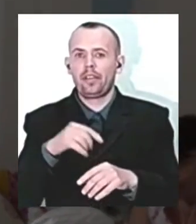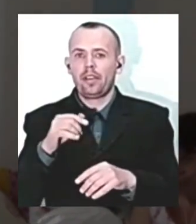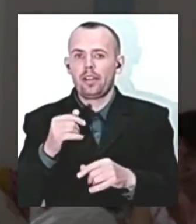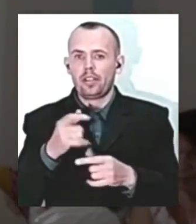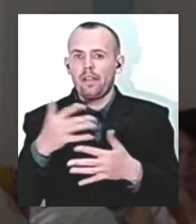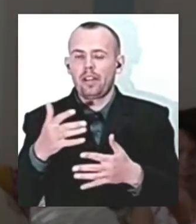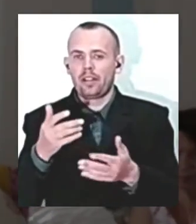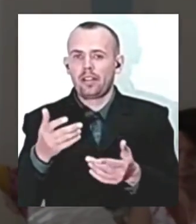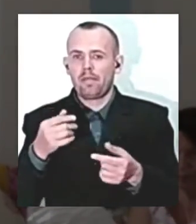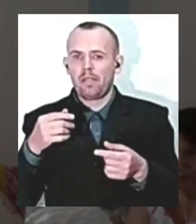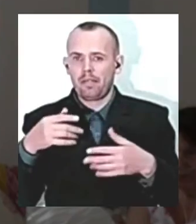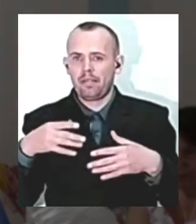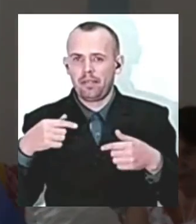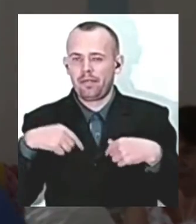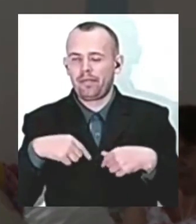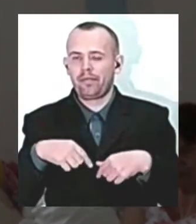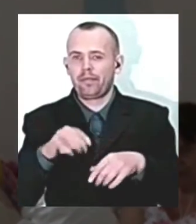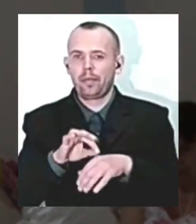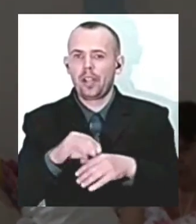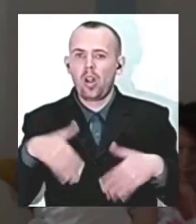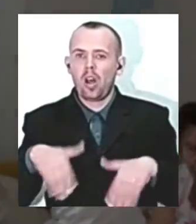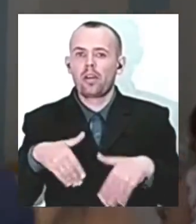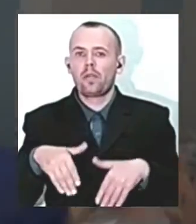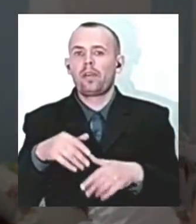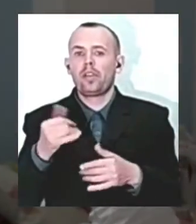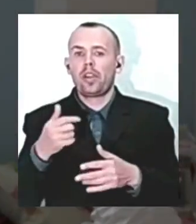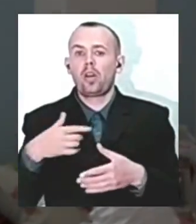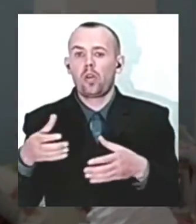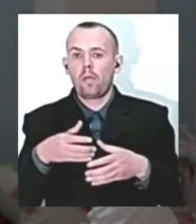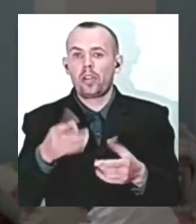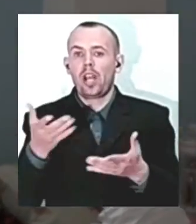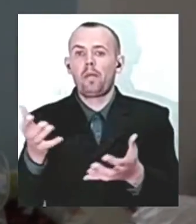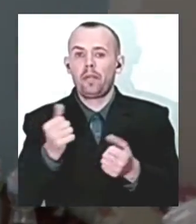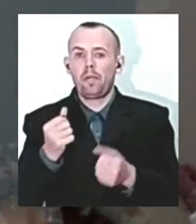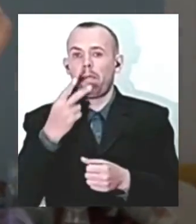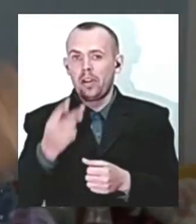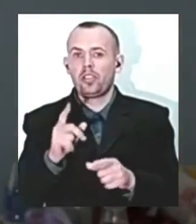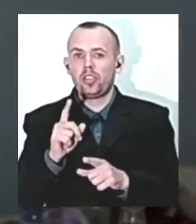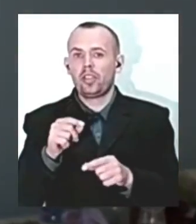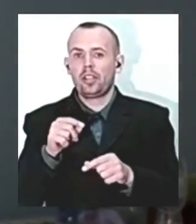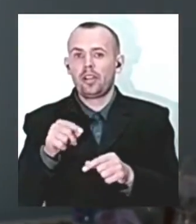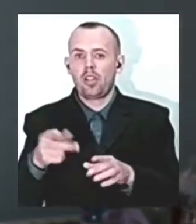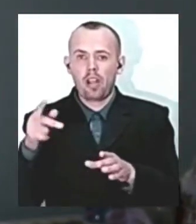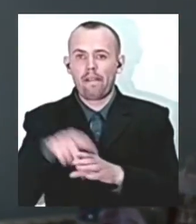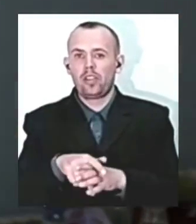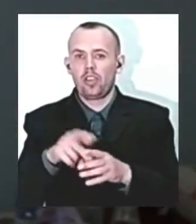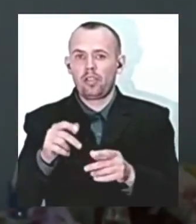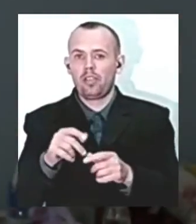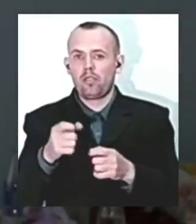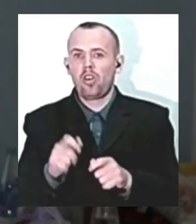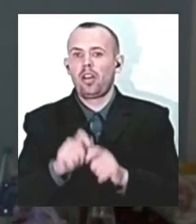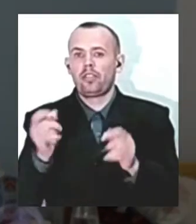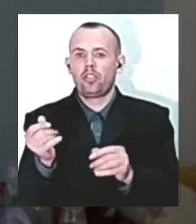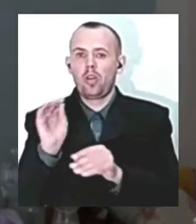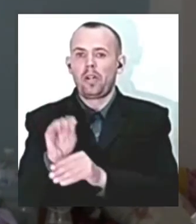легень. Ми, як команда, яка приймає, бачите, що в зв'язку з навантаженням розгорнули ще доповнительно